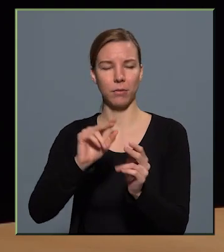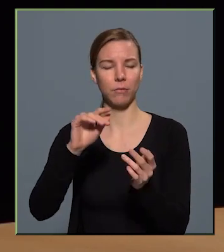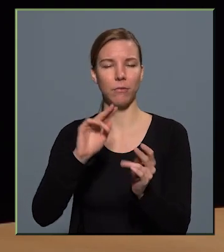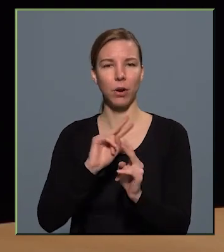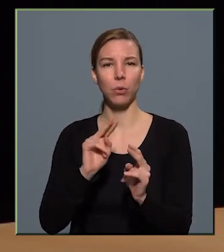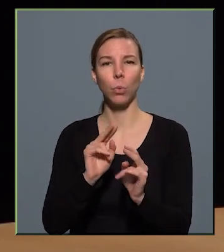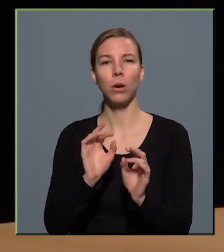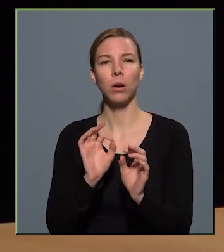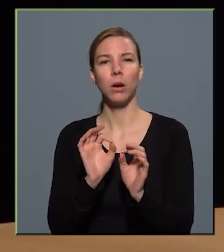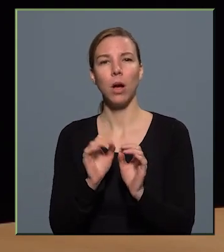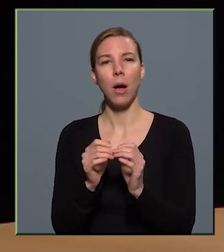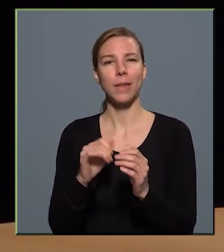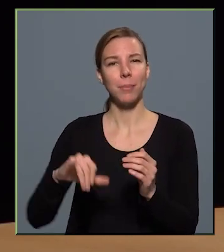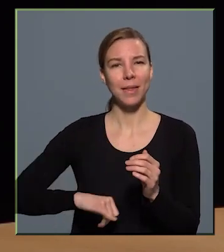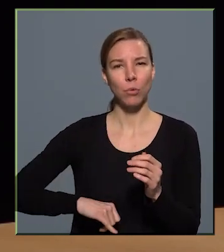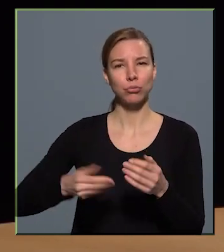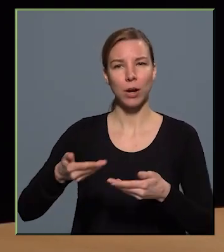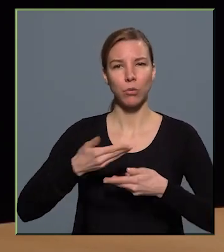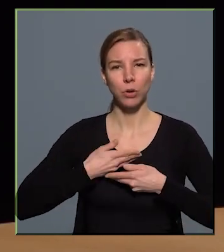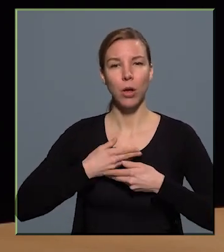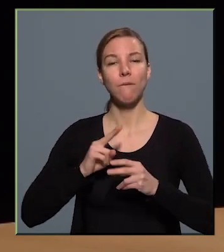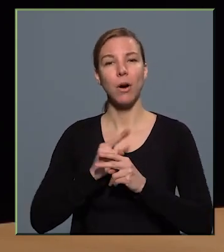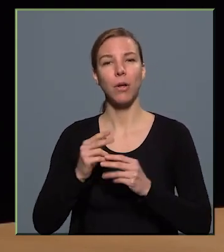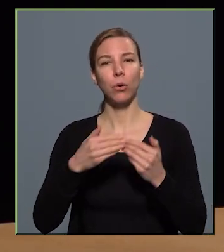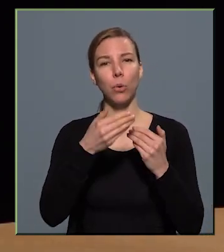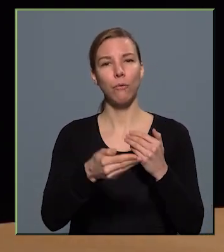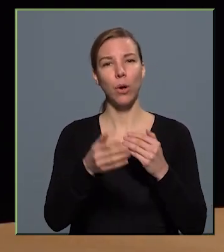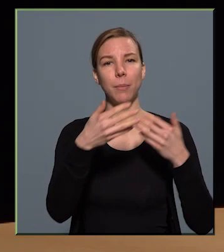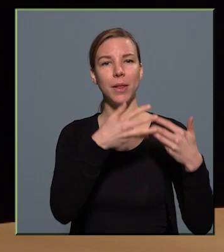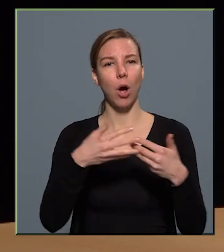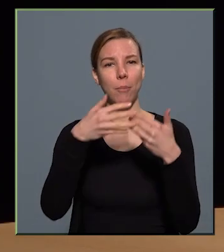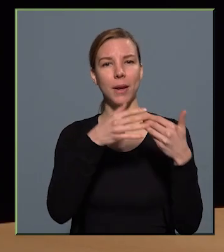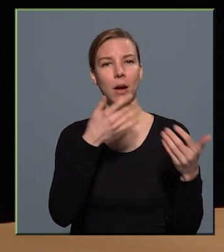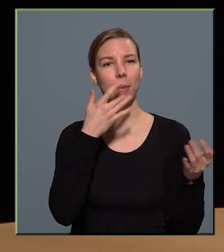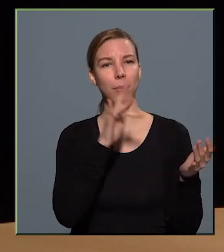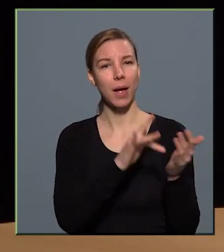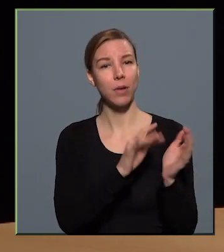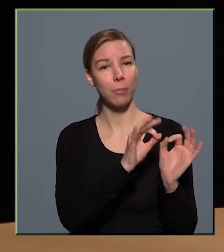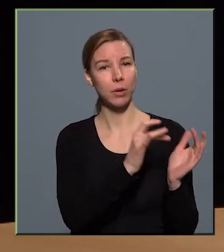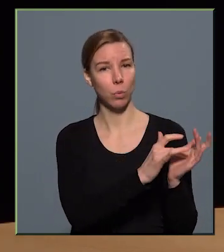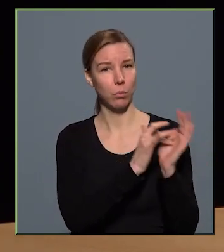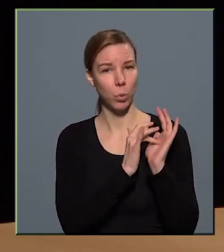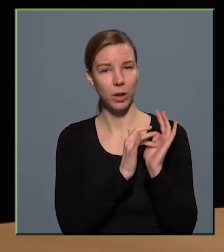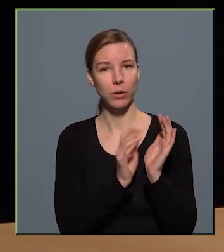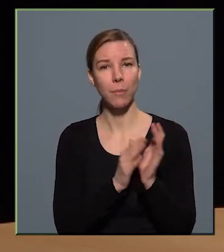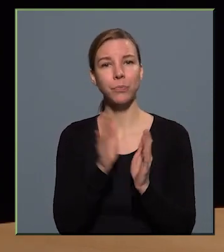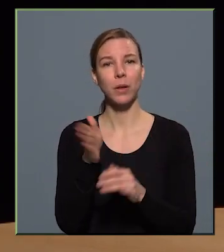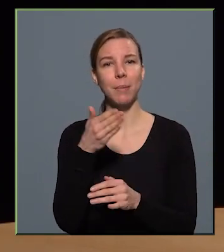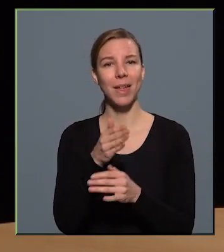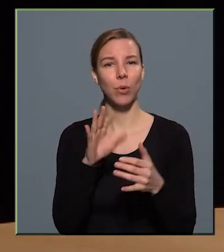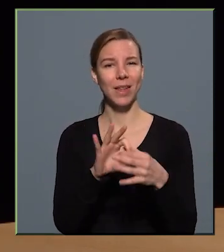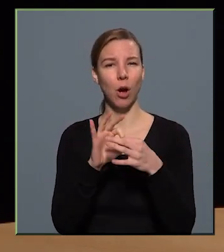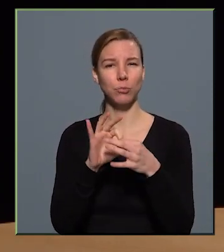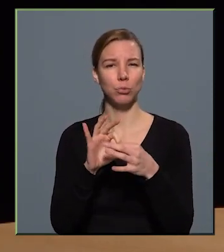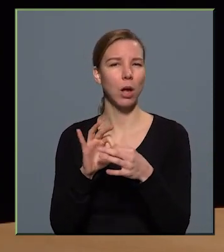ad. Vannak külföldi példák, egész pontosan tengeren túli amerikai példák, amik nagyon jól mutatják, hogy a nemzetközi kapcsolatok